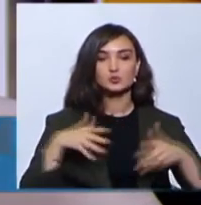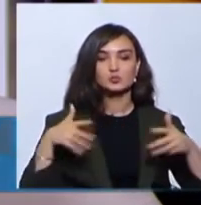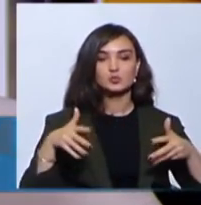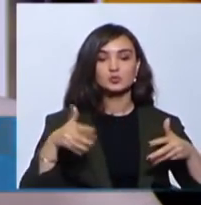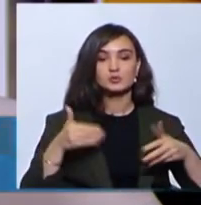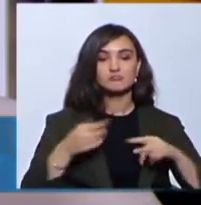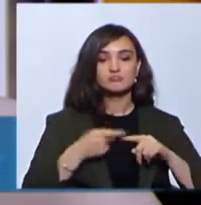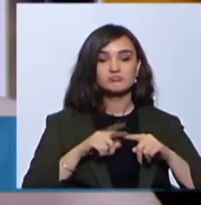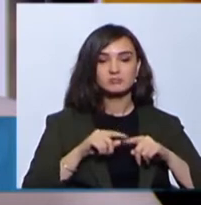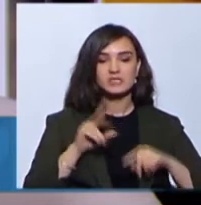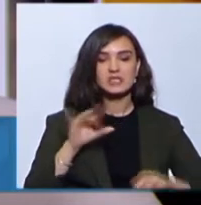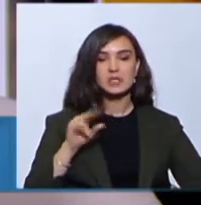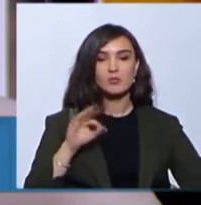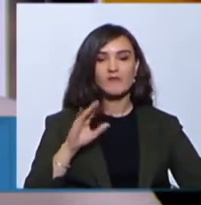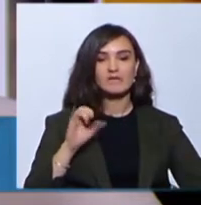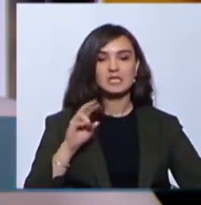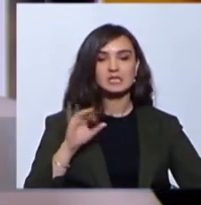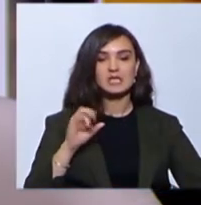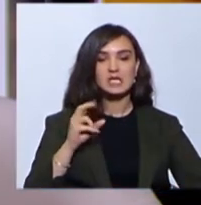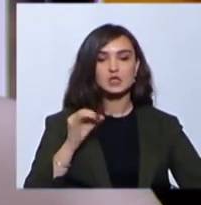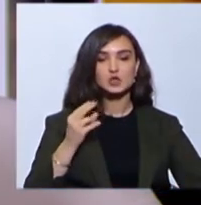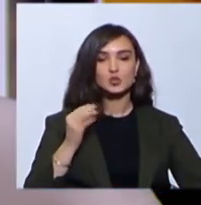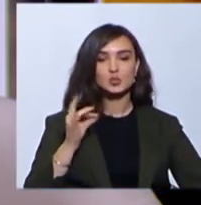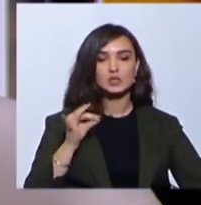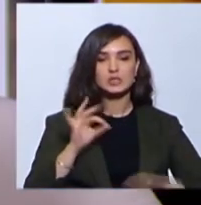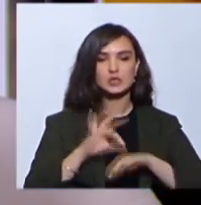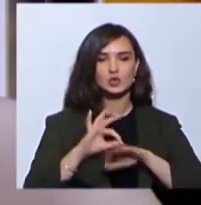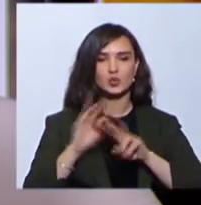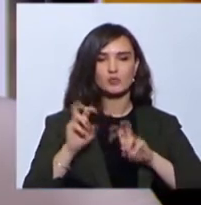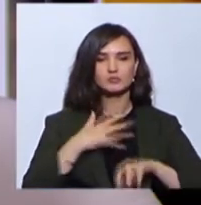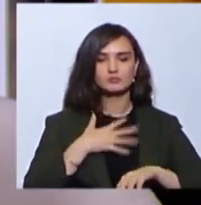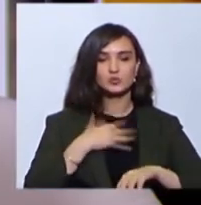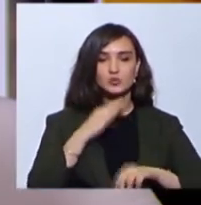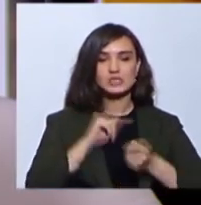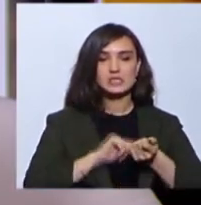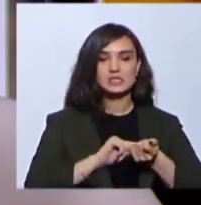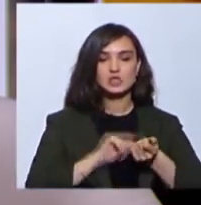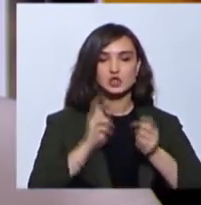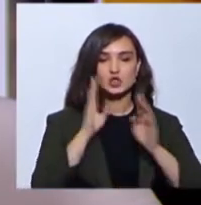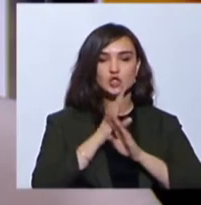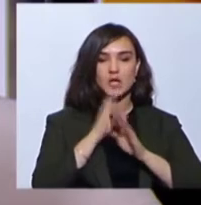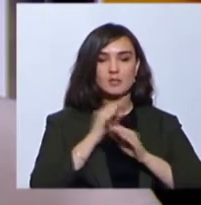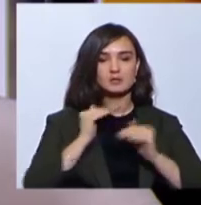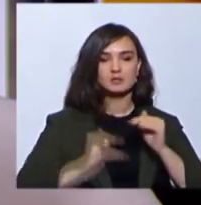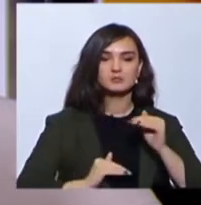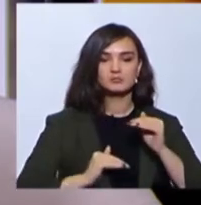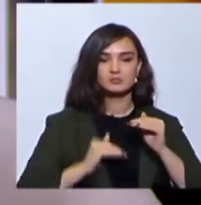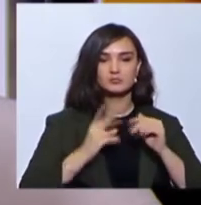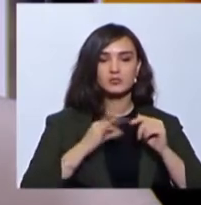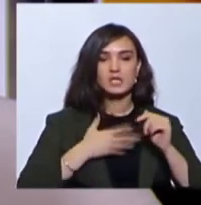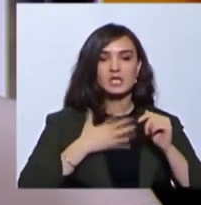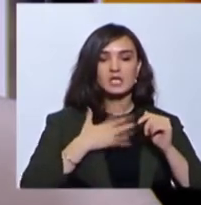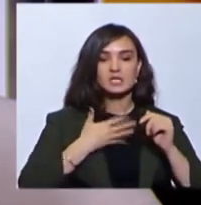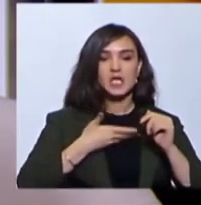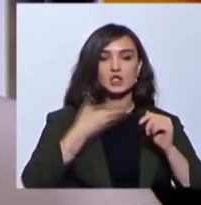სიმსუქნით განპირობებული ჰიპოვენტილაციური სინდრომი, როდესაც სისხლში ჟანგბადის დონე ქვეითდება და